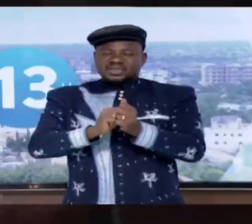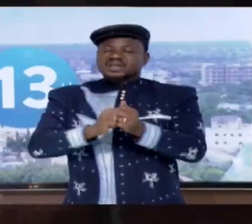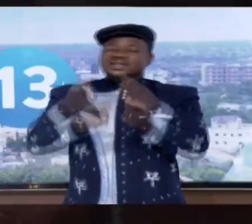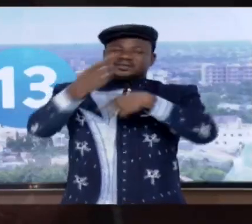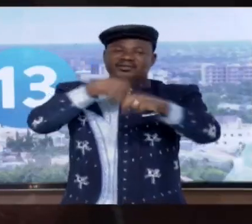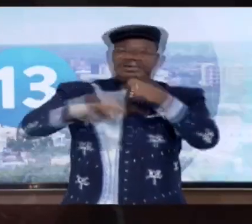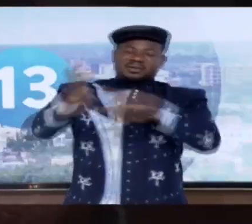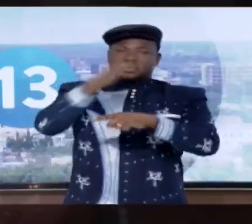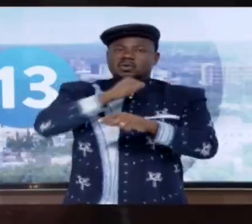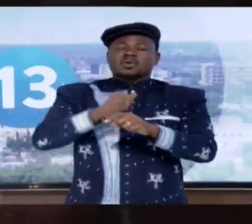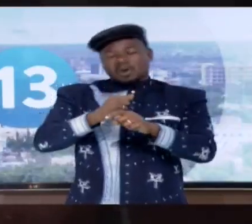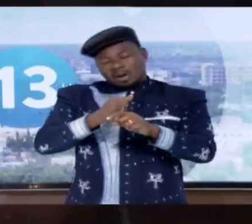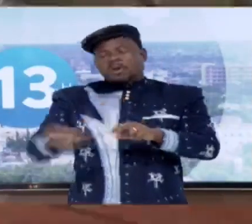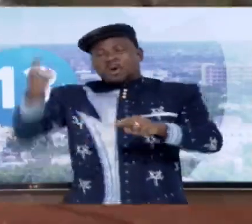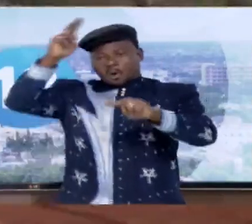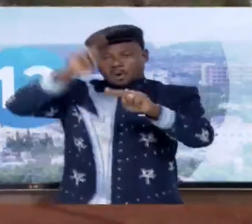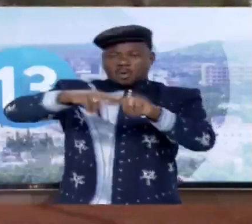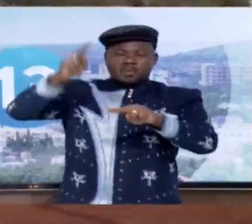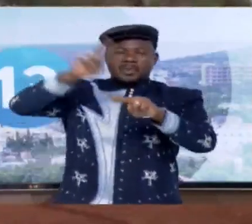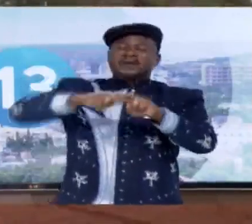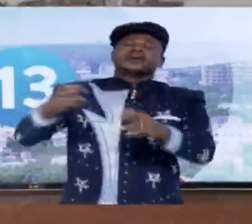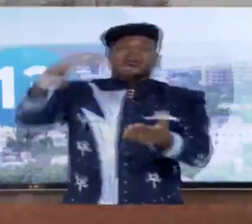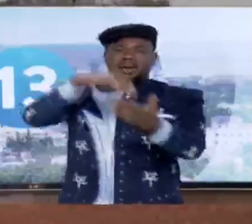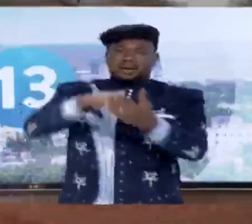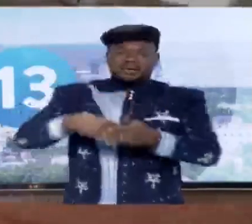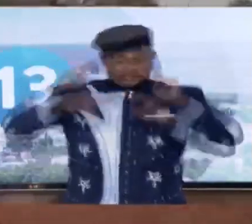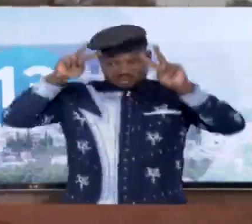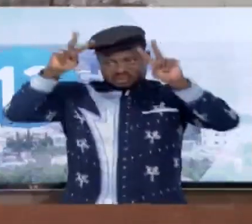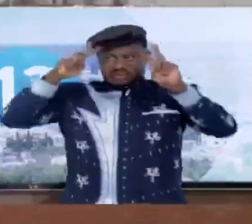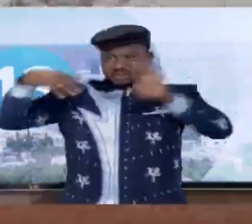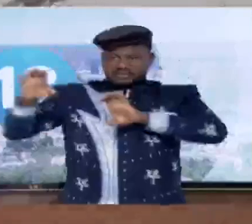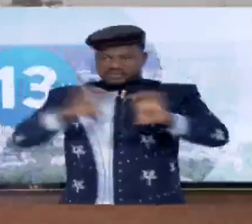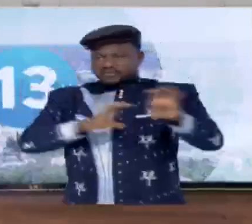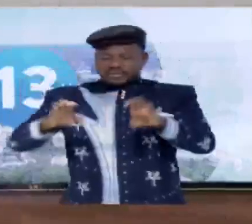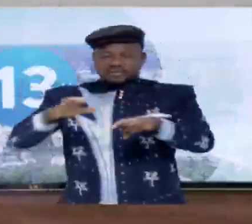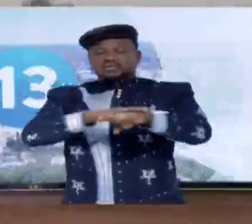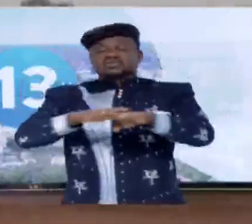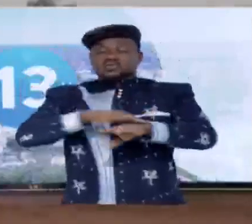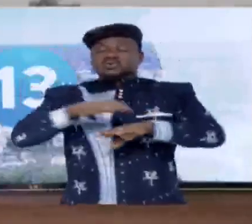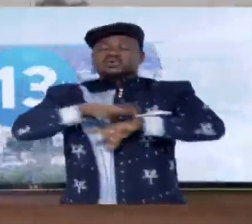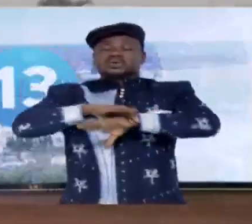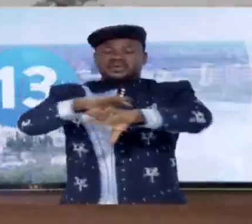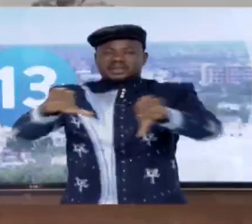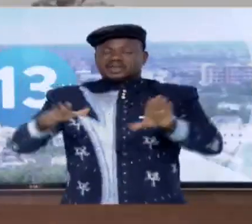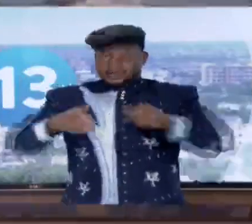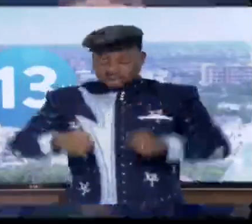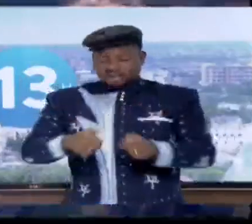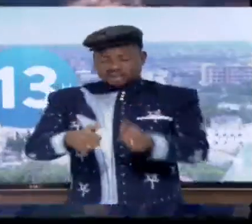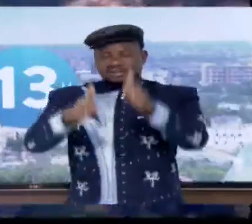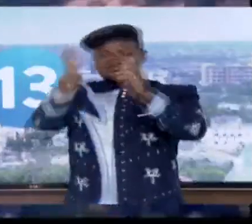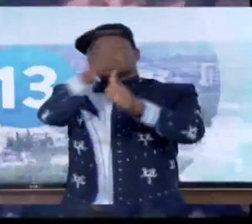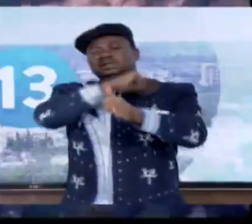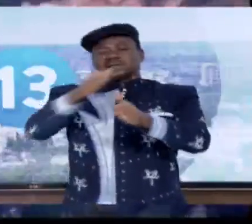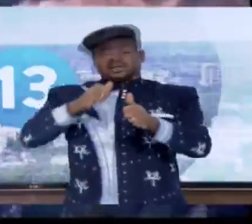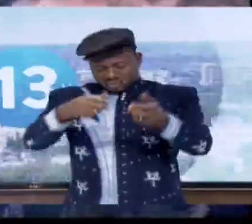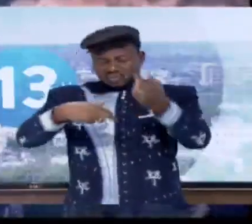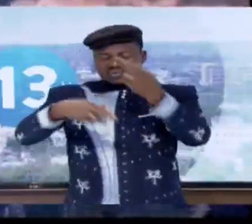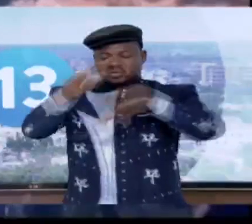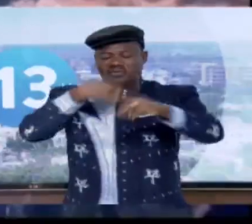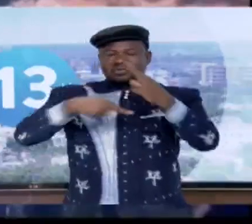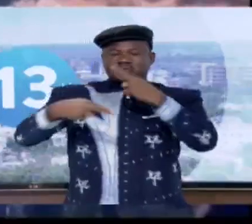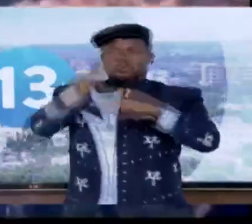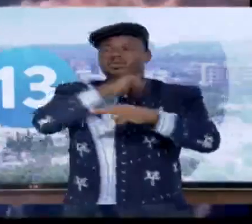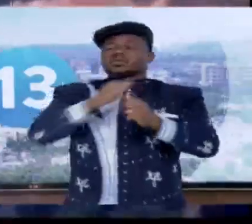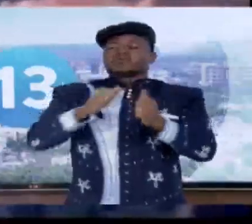sans doute consolider les victoires enregistrées sur le théâtre des opérations et accélérer le processus de retour des personnes